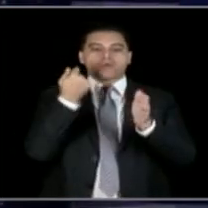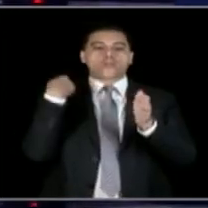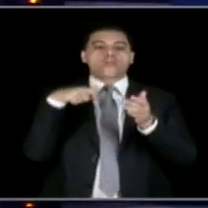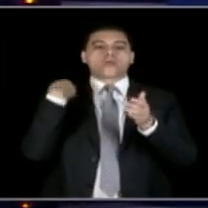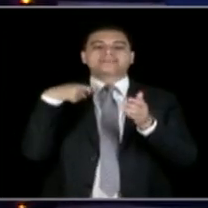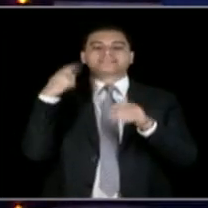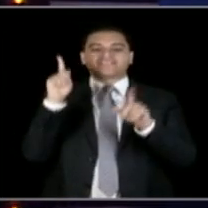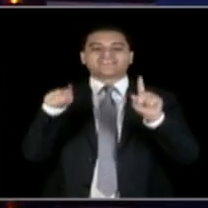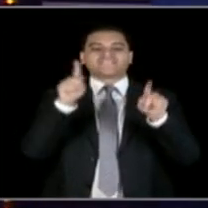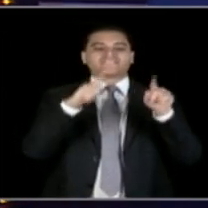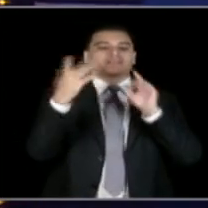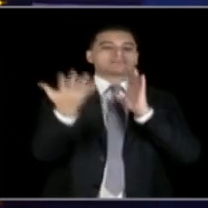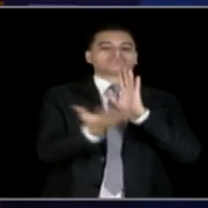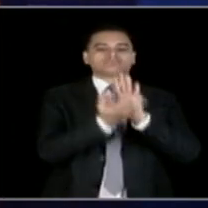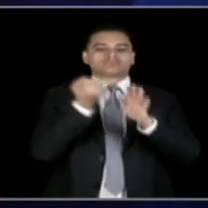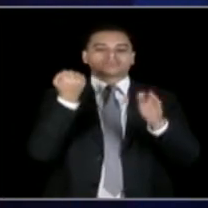1975، فما هي؟